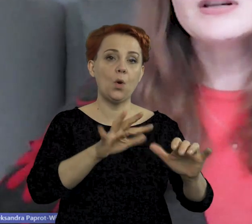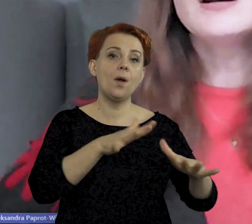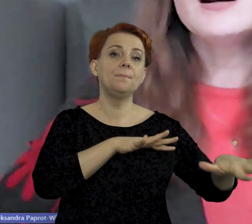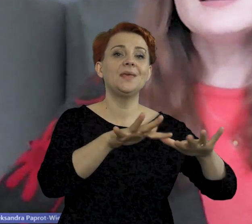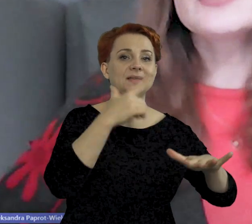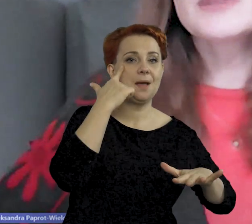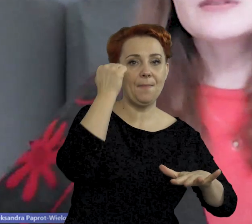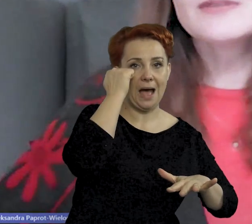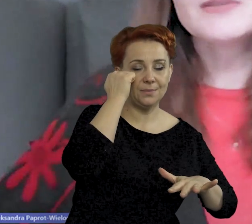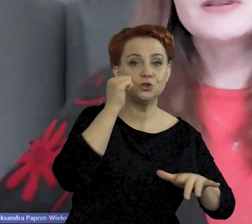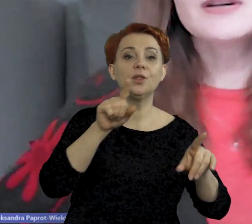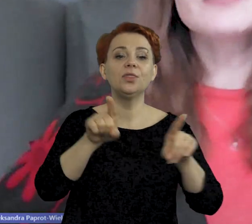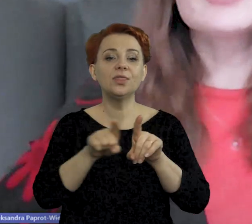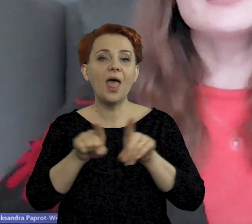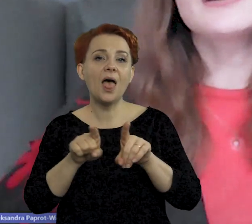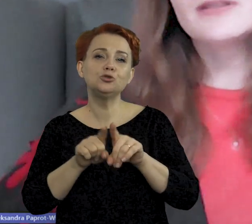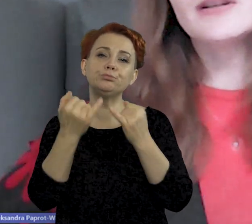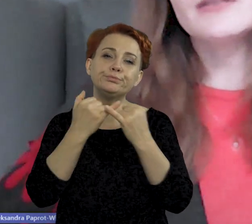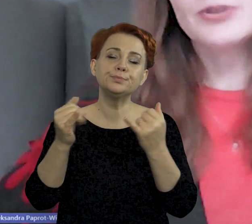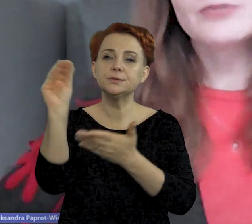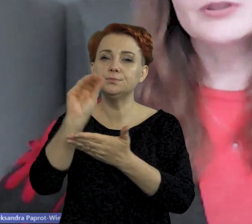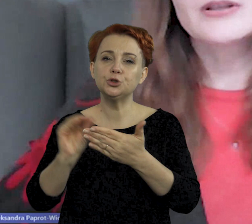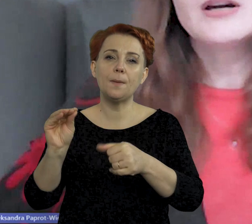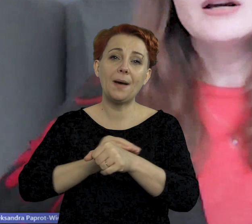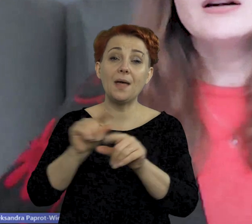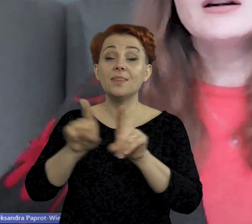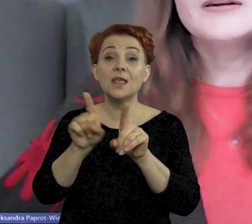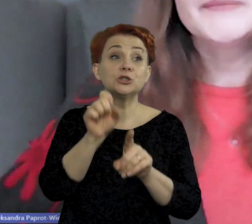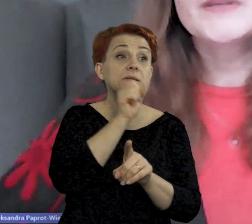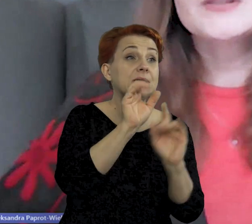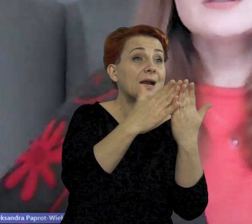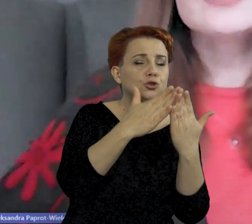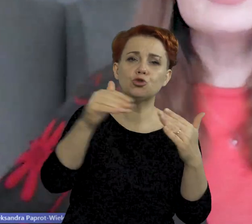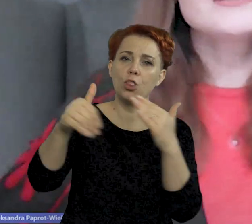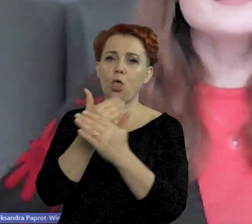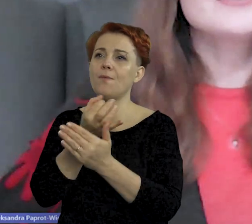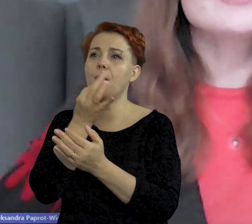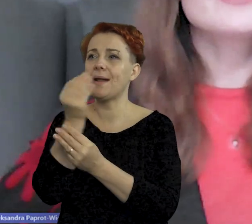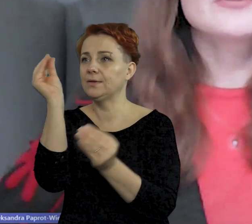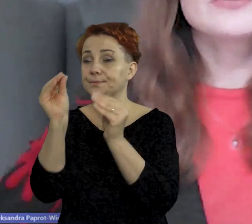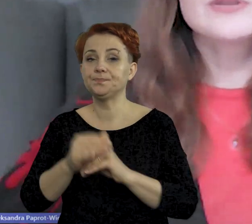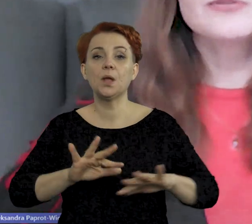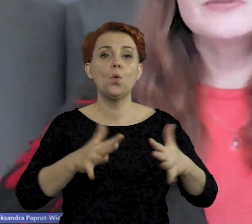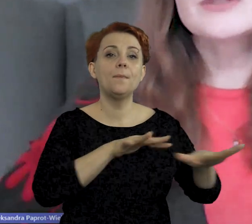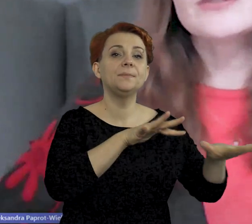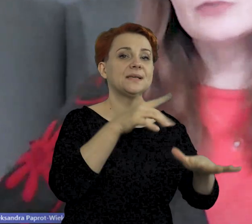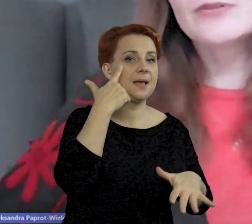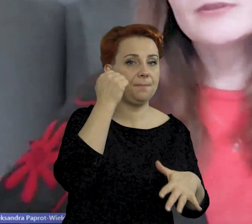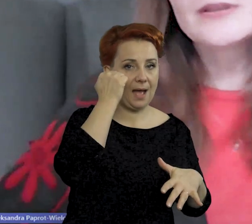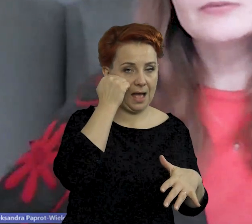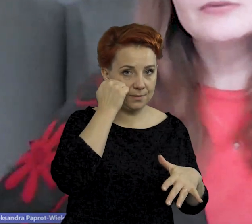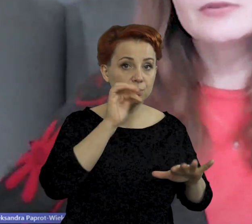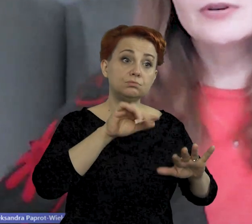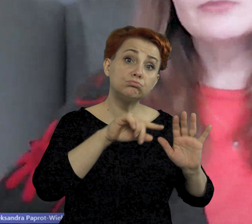pamięci, ale i też opracowanie materiałów czy reedycja książek. Jeśli chodzi o miejsca pamięci, to możemy tutaj mówić właśnie o